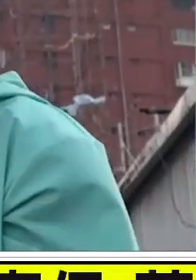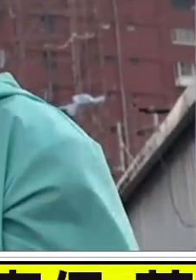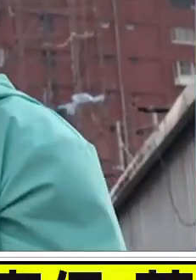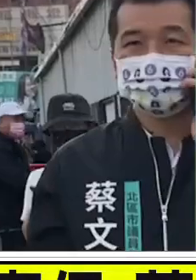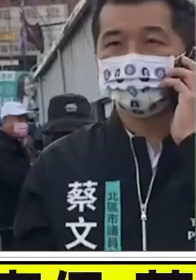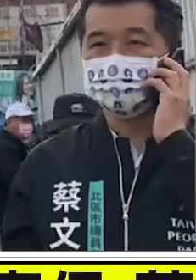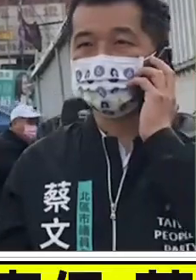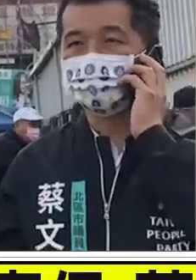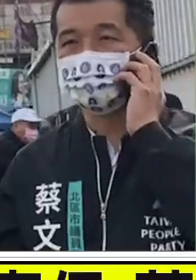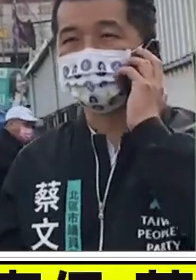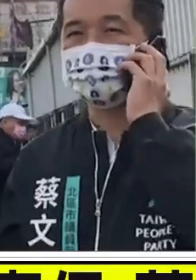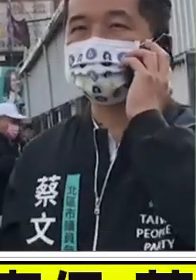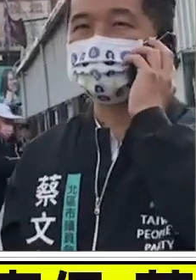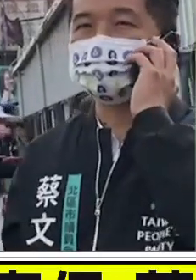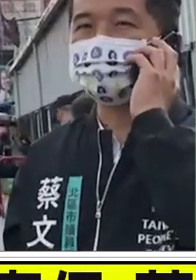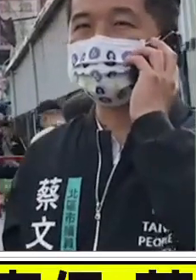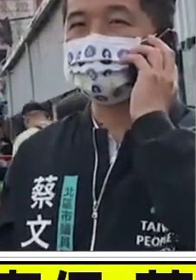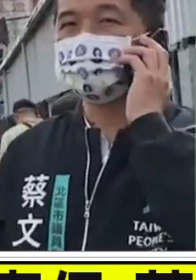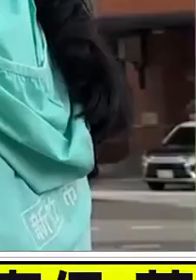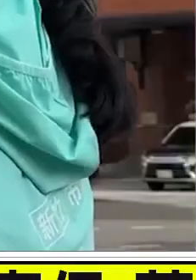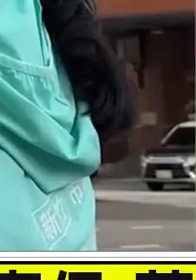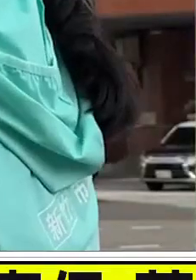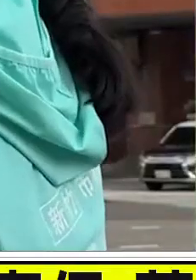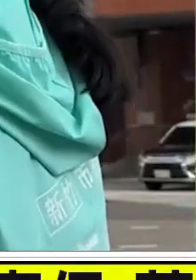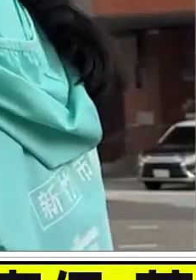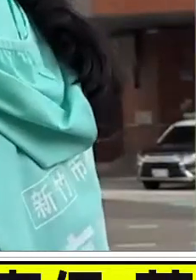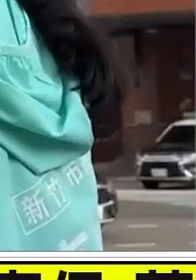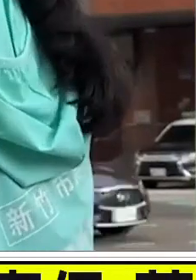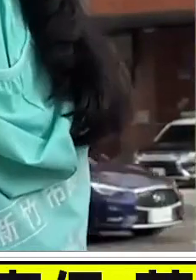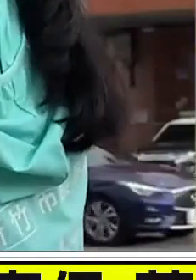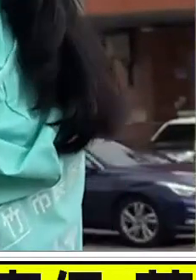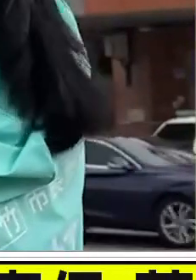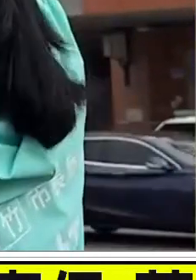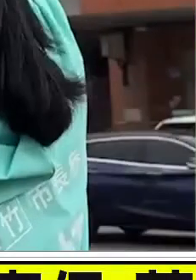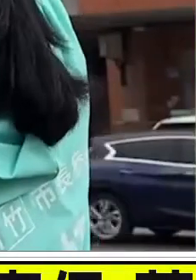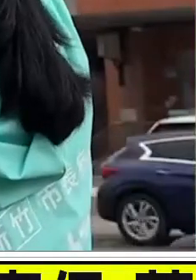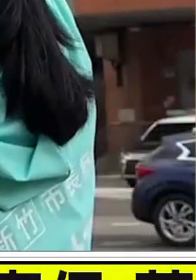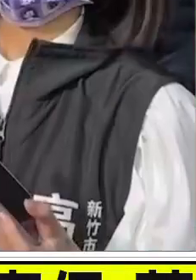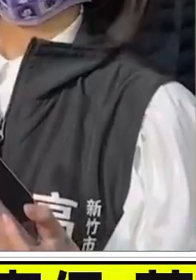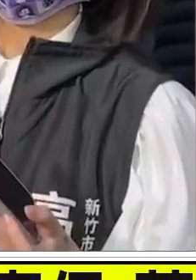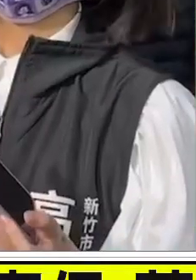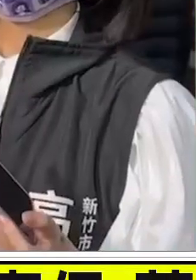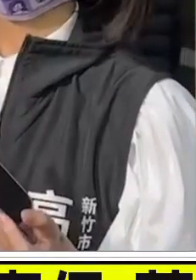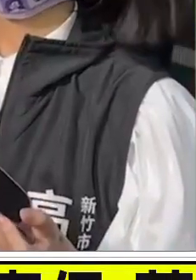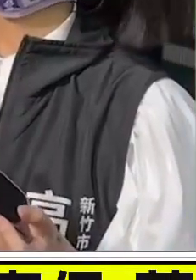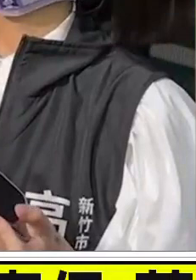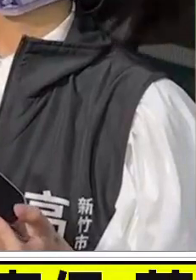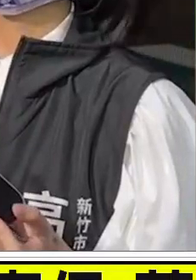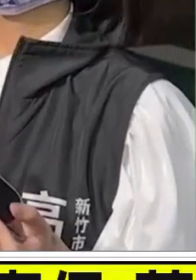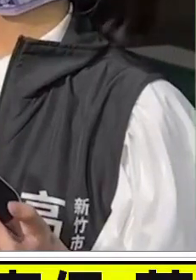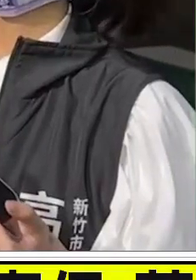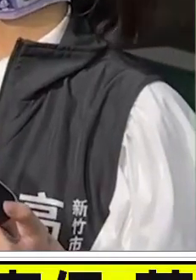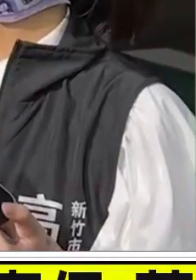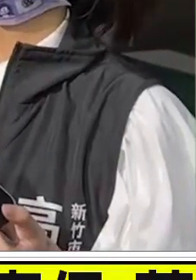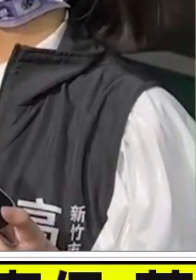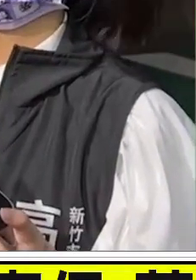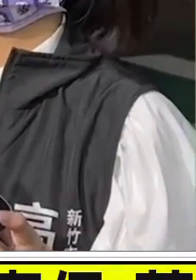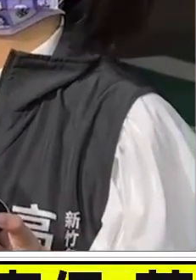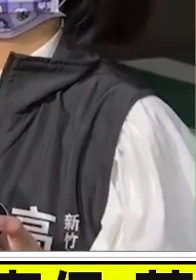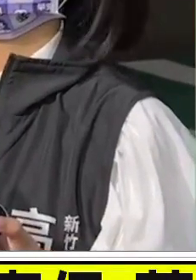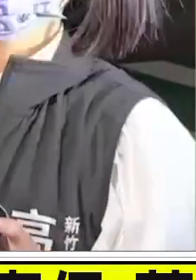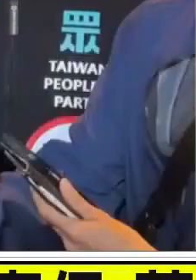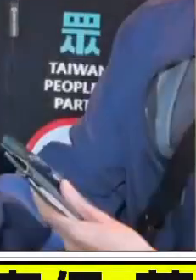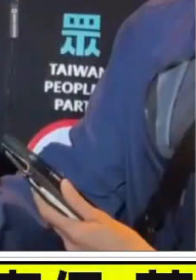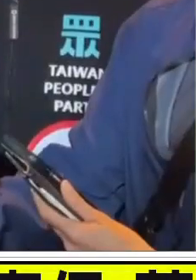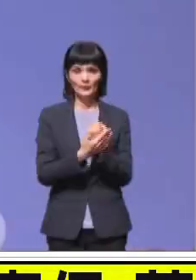弃黄珊珊了。所以我觉得这个说法出来之后，当然我相信林根人是非常不满的， 黄珊珊也不满意，他们两个是被牺牲的啊。但是我们看到